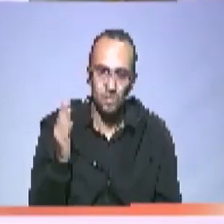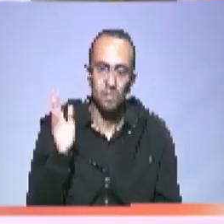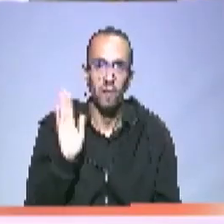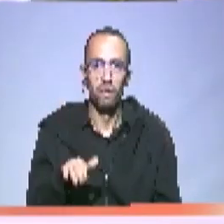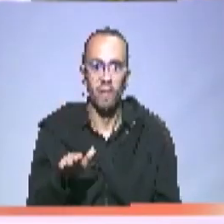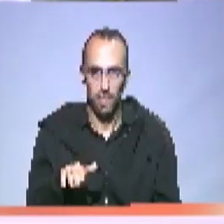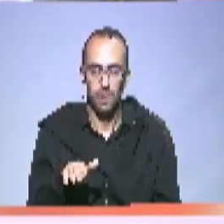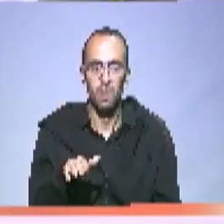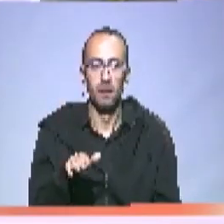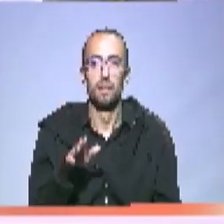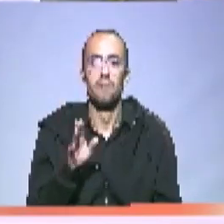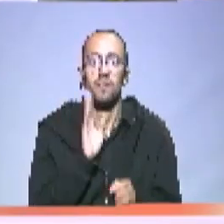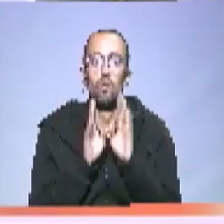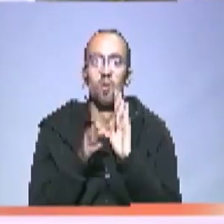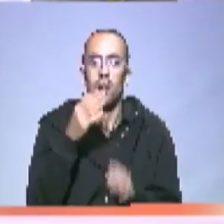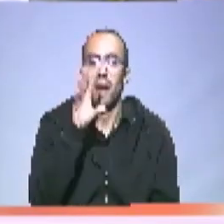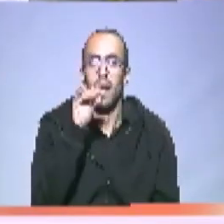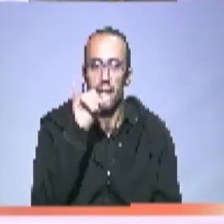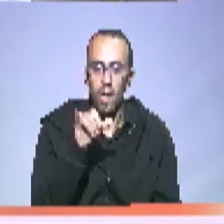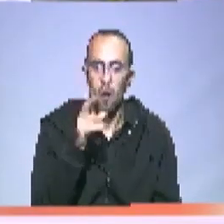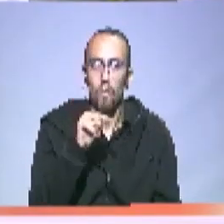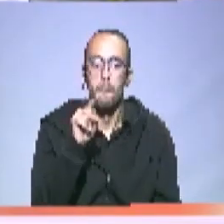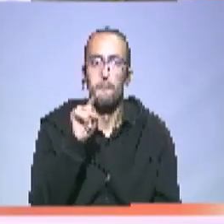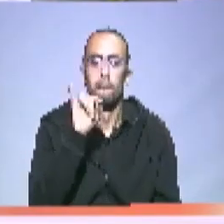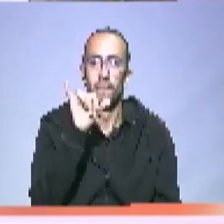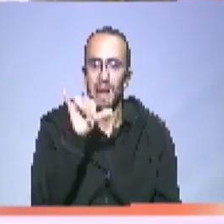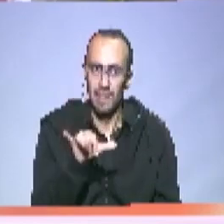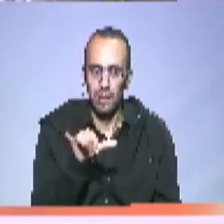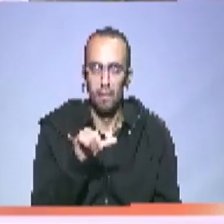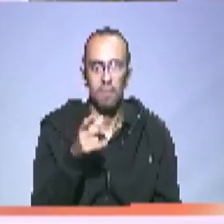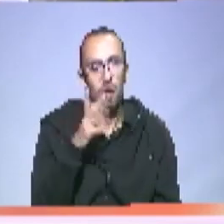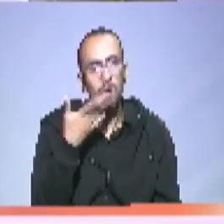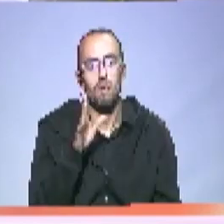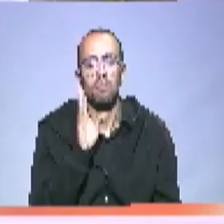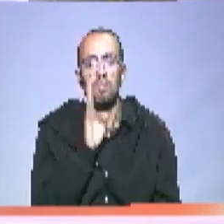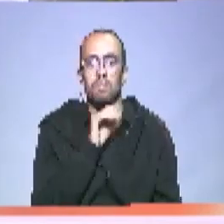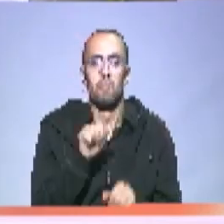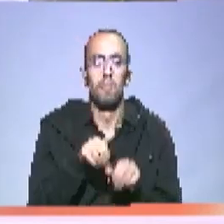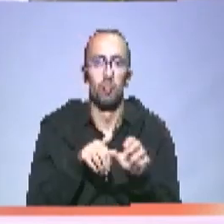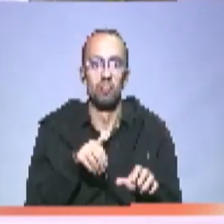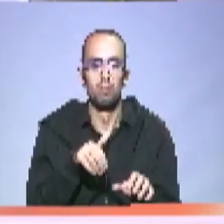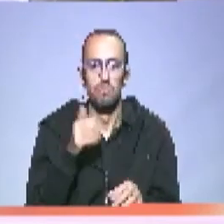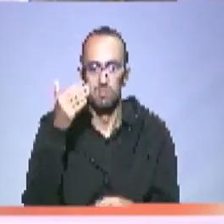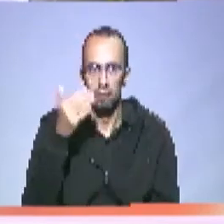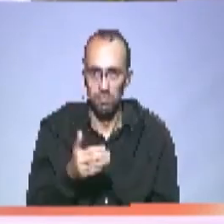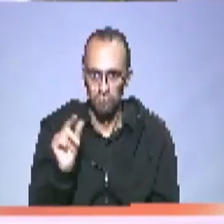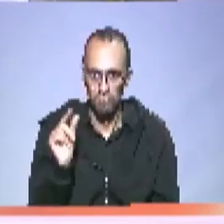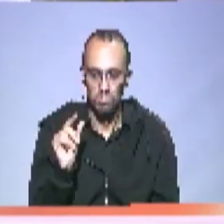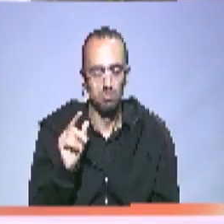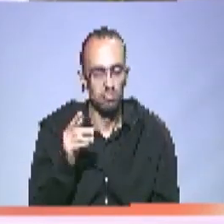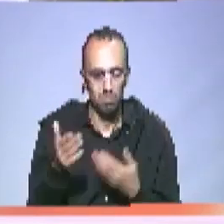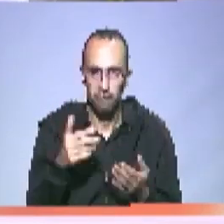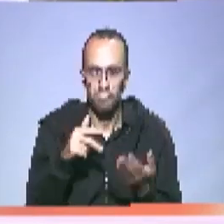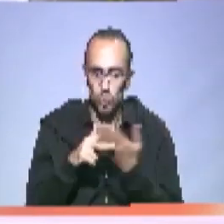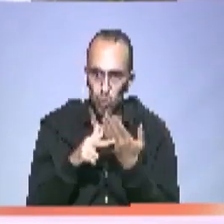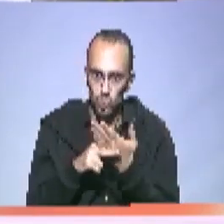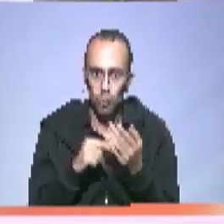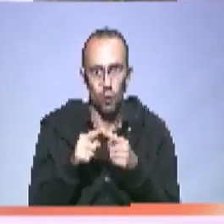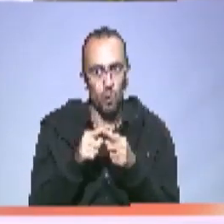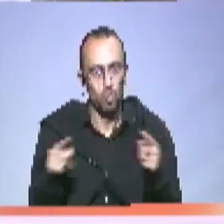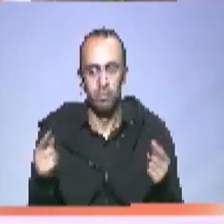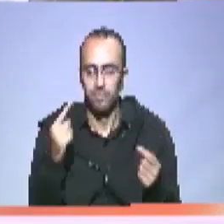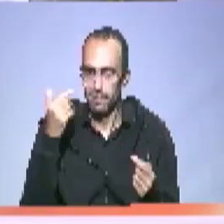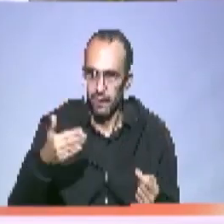كامله على صفحه هي ومي وصفحه ميسات. الحلقه موجوده كامله على بعض، وموجود مقاطع لكل حاجه الشيف